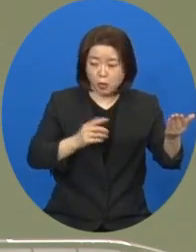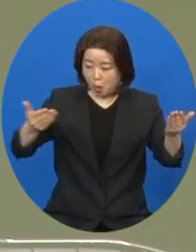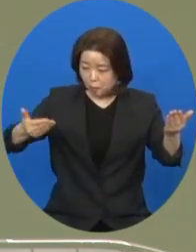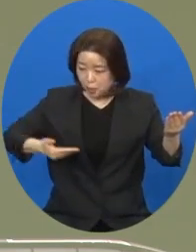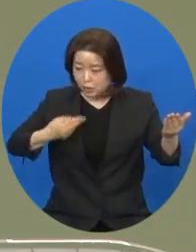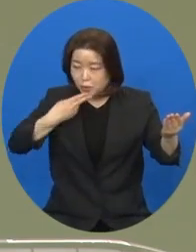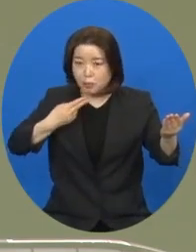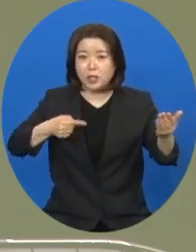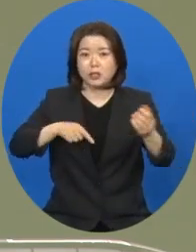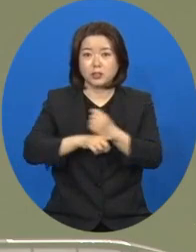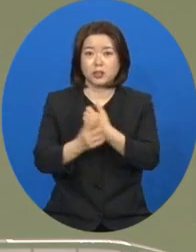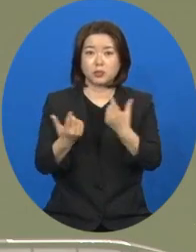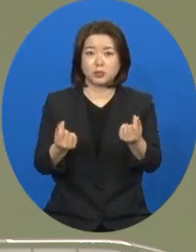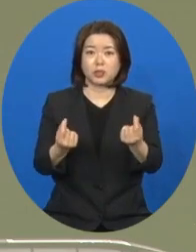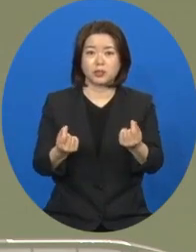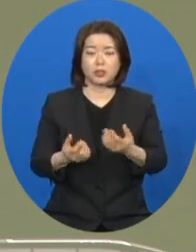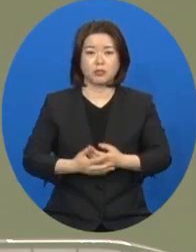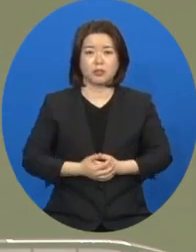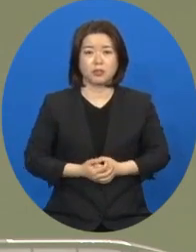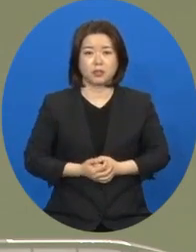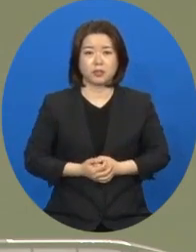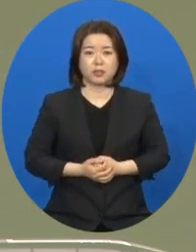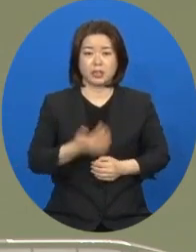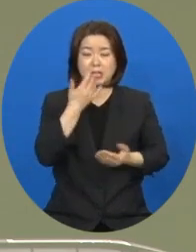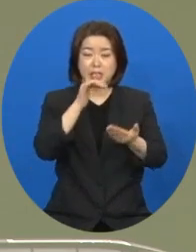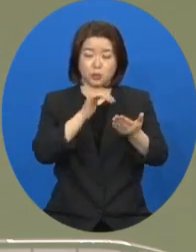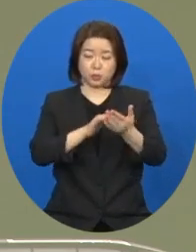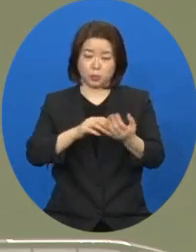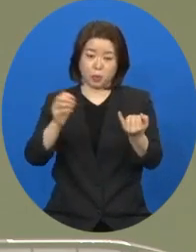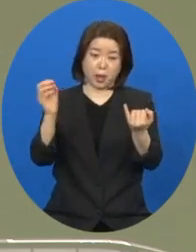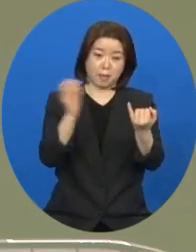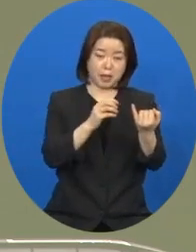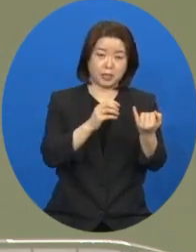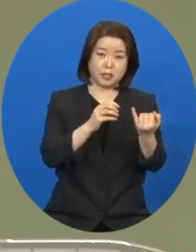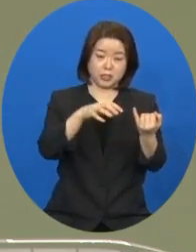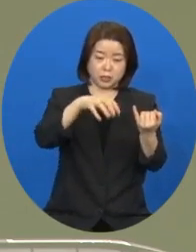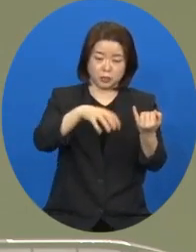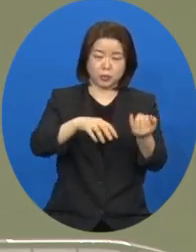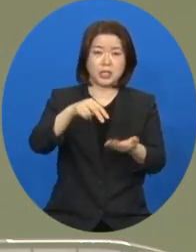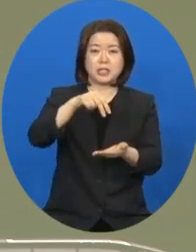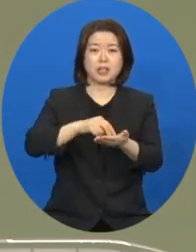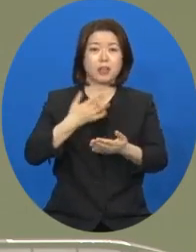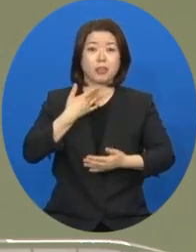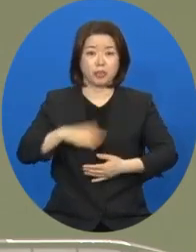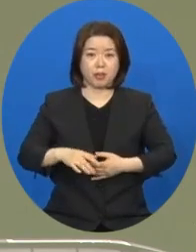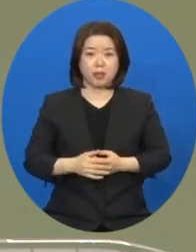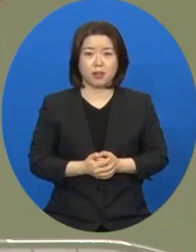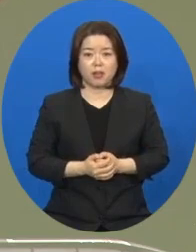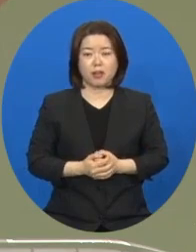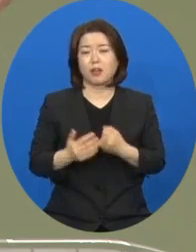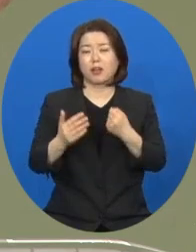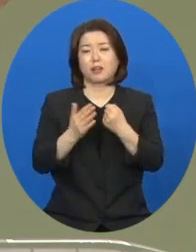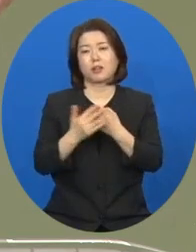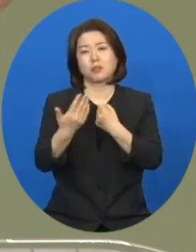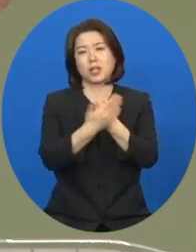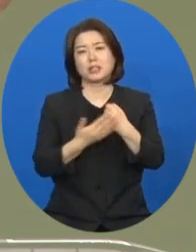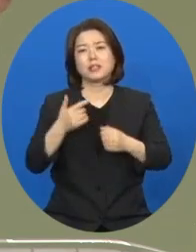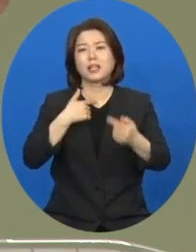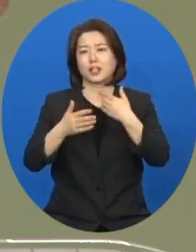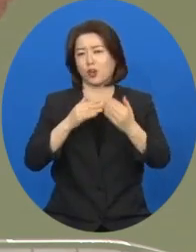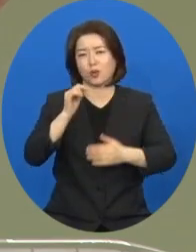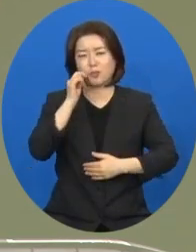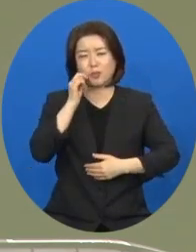없다는 뜻이죠. 돌에 맞는 자리에 서본 적이 없는 거예요. 그러니까 은혜를 경험을 못한 거죠.